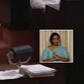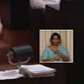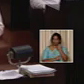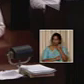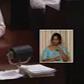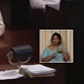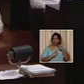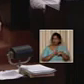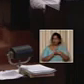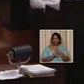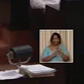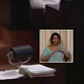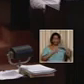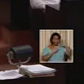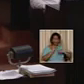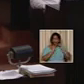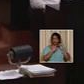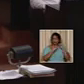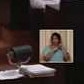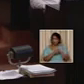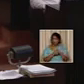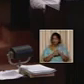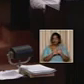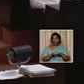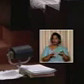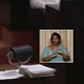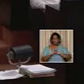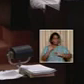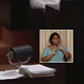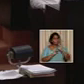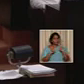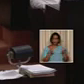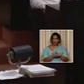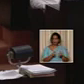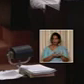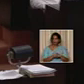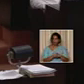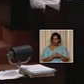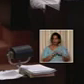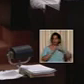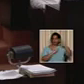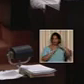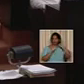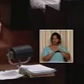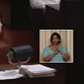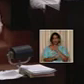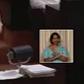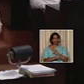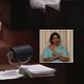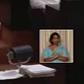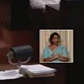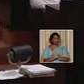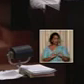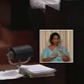සමාවෙන්න ඒ අනුව මෙරට සියලුම විශ්වවිද්‍යාලයන්ගේ ශිෂ්‍ය අනුපාතයට සාපේක්ෂව විශ්වවිද්‍යාල ආචාර්යවරුන් නොමැති